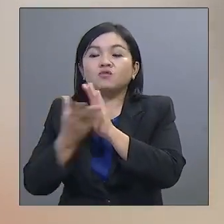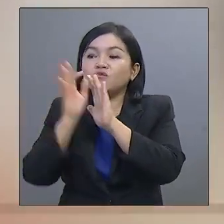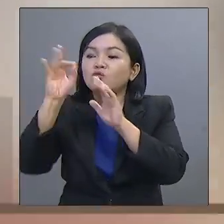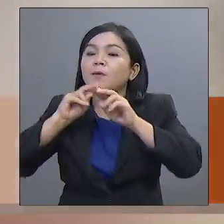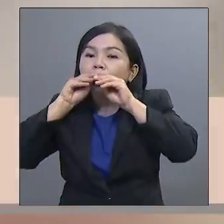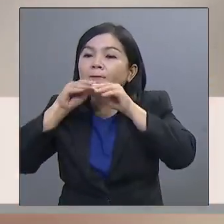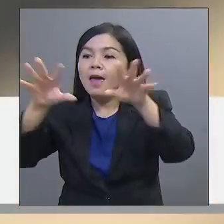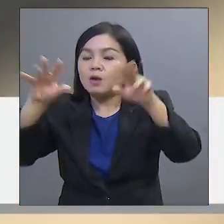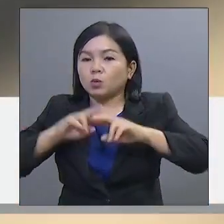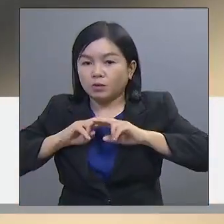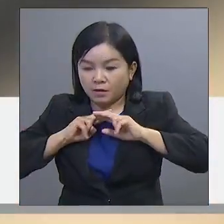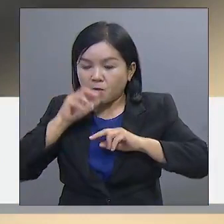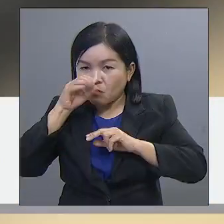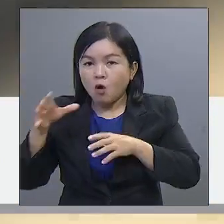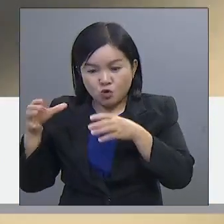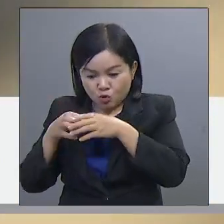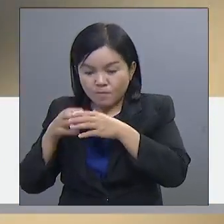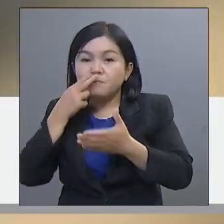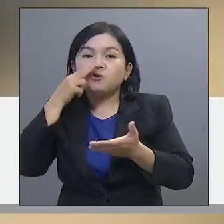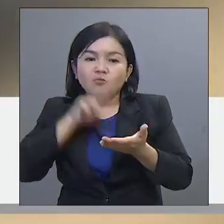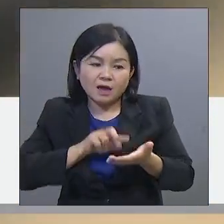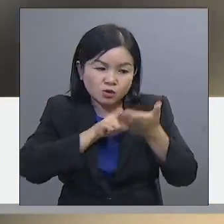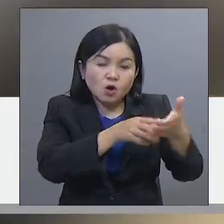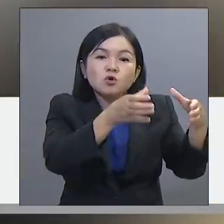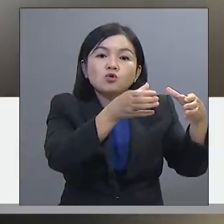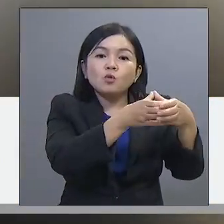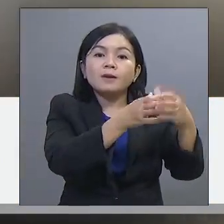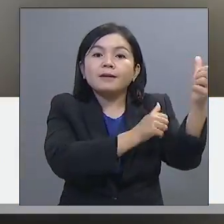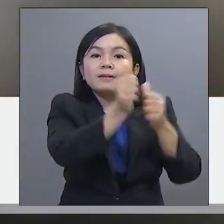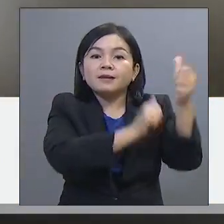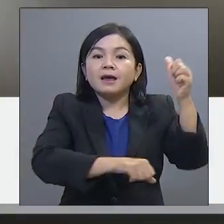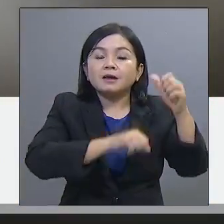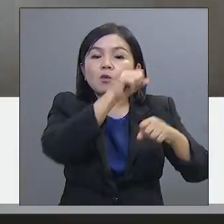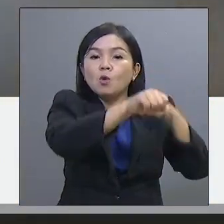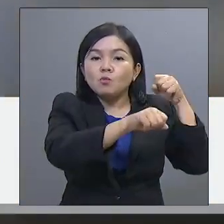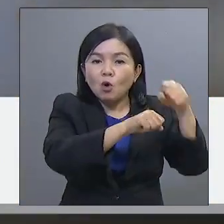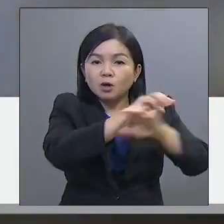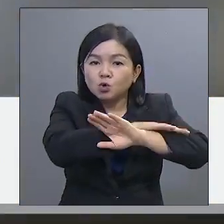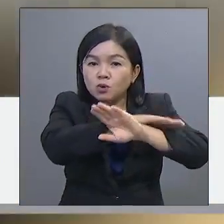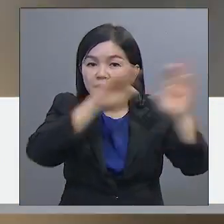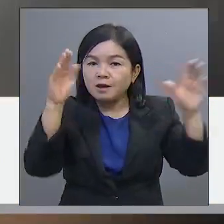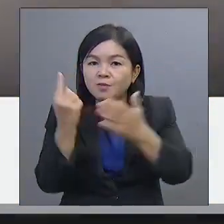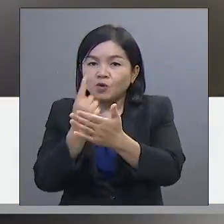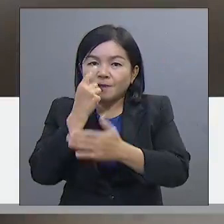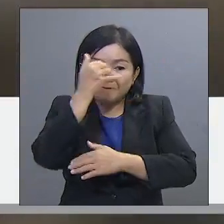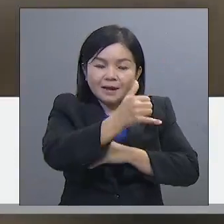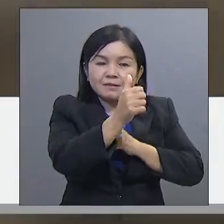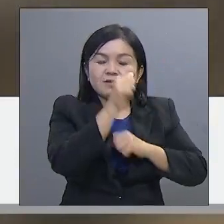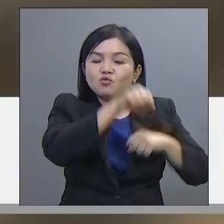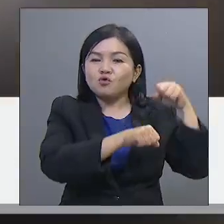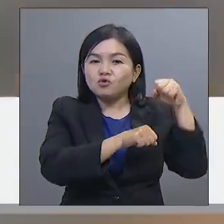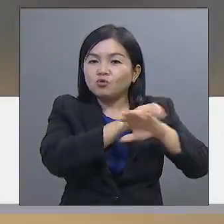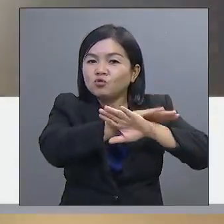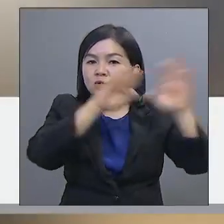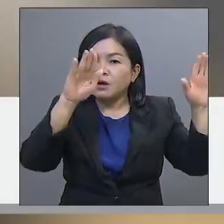คะก็ระบุว่าเพชรยินดียื่นหนังสือถึงทีมงานวันแชมเปี้ยนชิพขอยกเลิกสัญญาในการส่งนักมวยไปชกรายการนี้เนื่องจากไม่